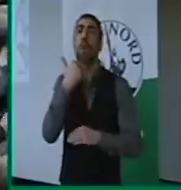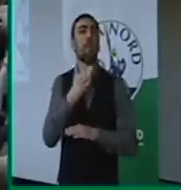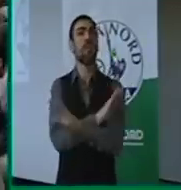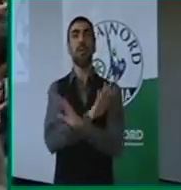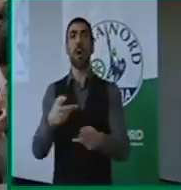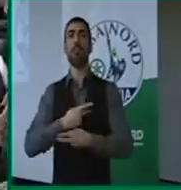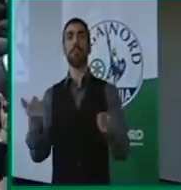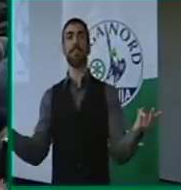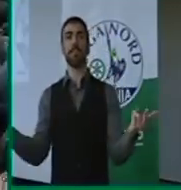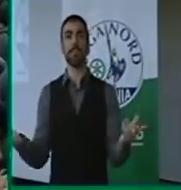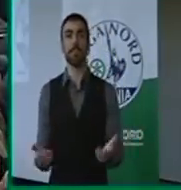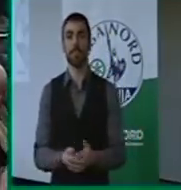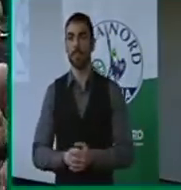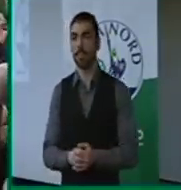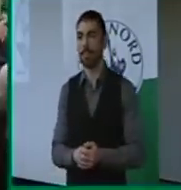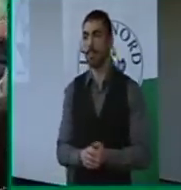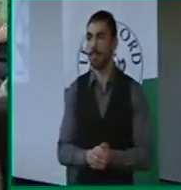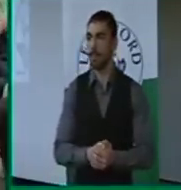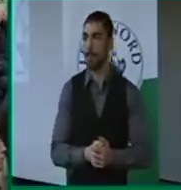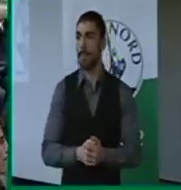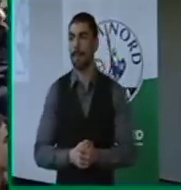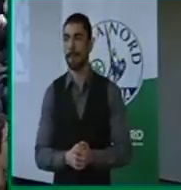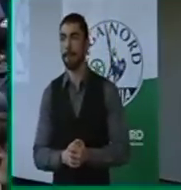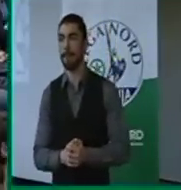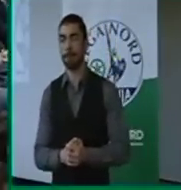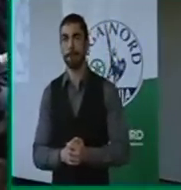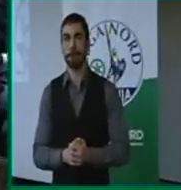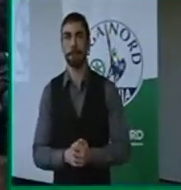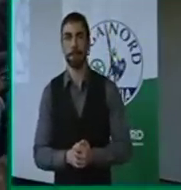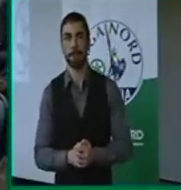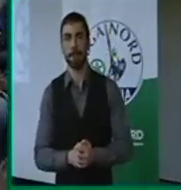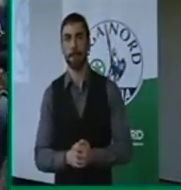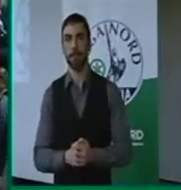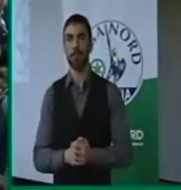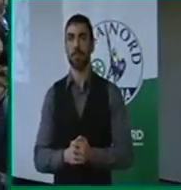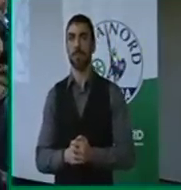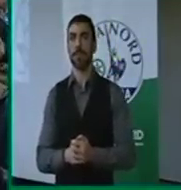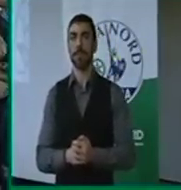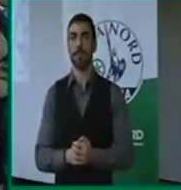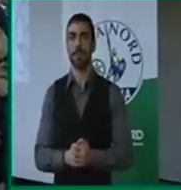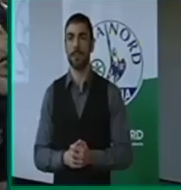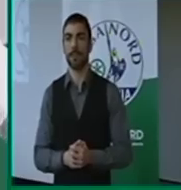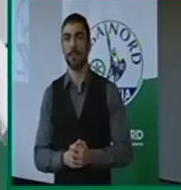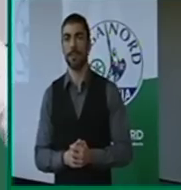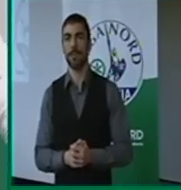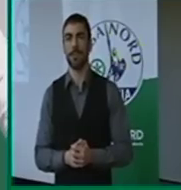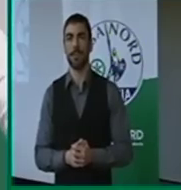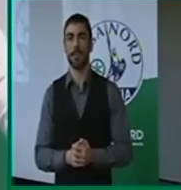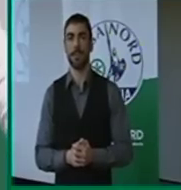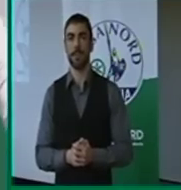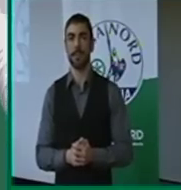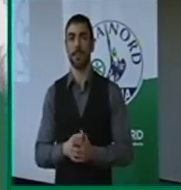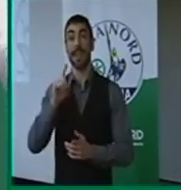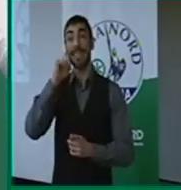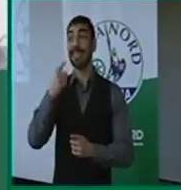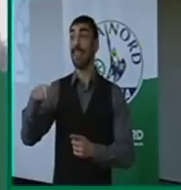a campare Non abiuro e quindi se ci diamo una mano se